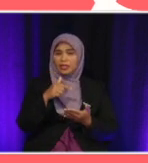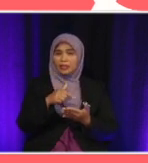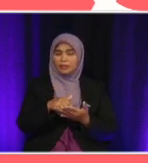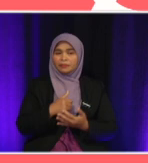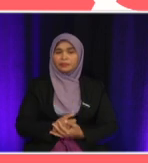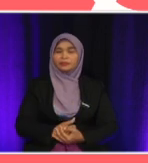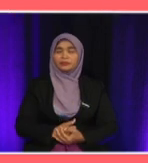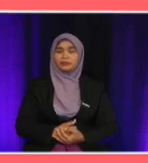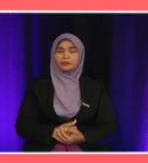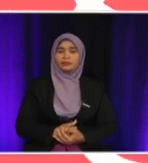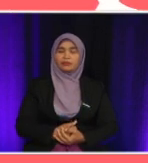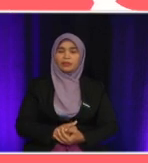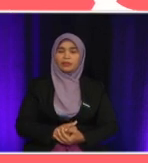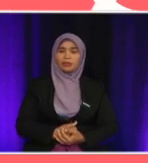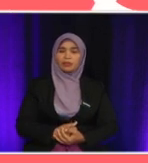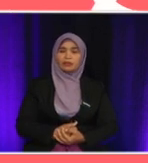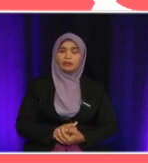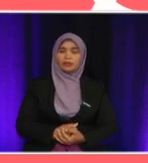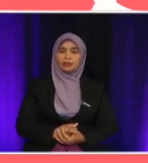Oke coba